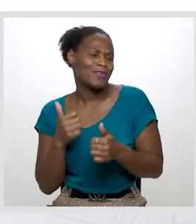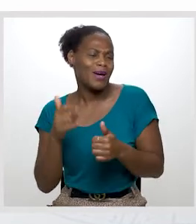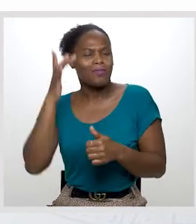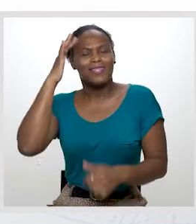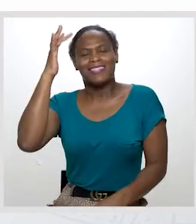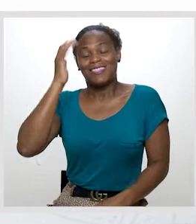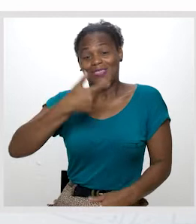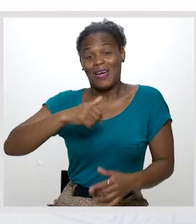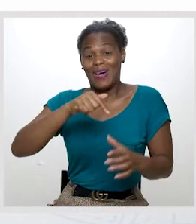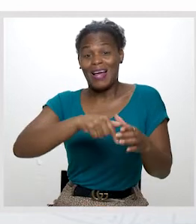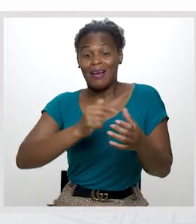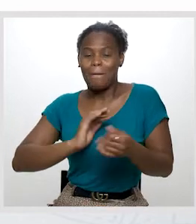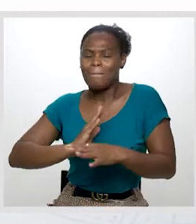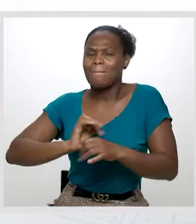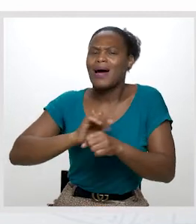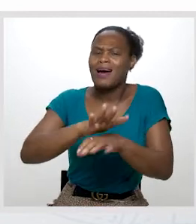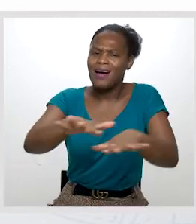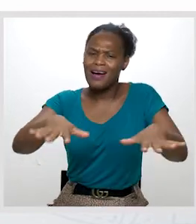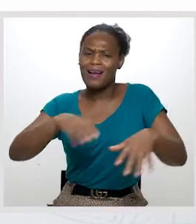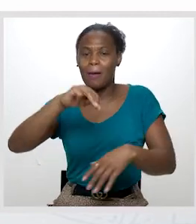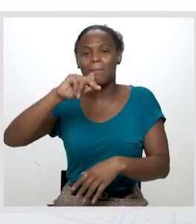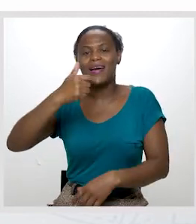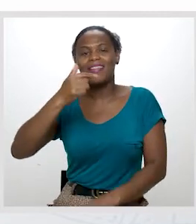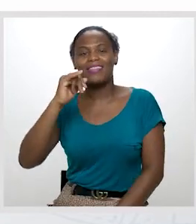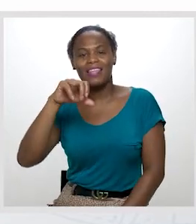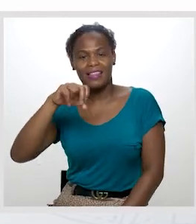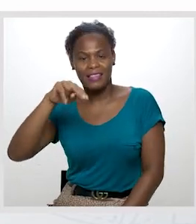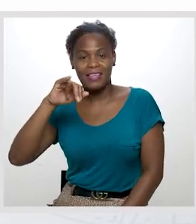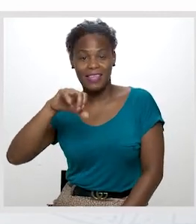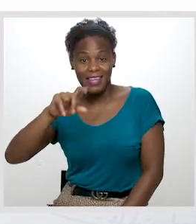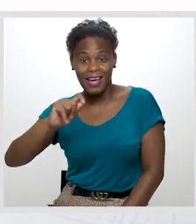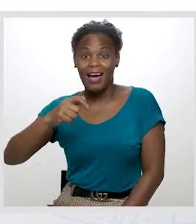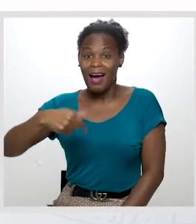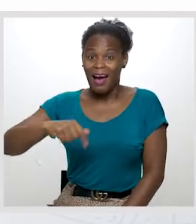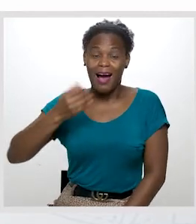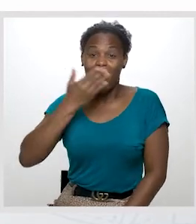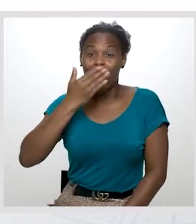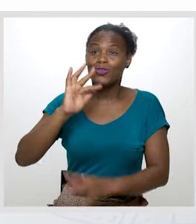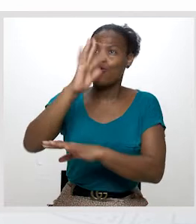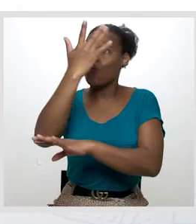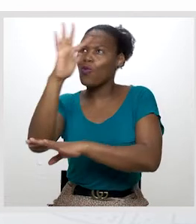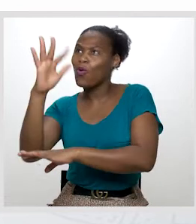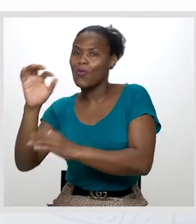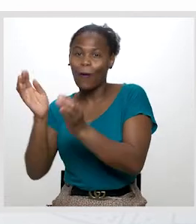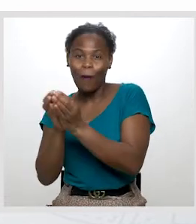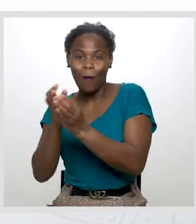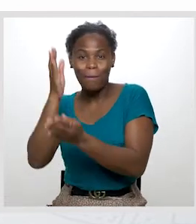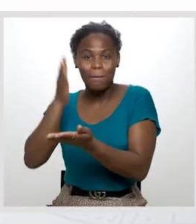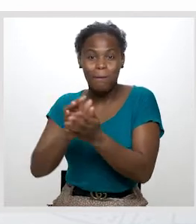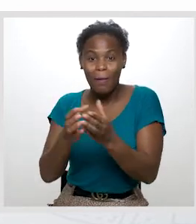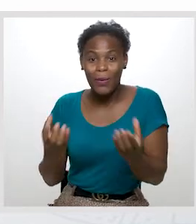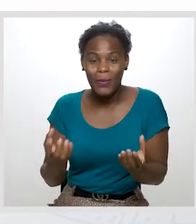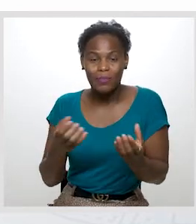top! Imaginez, on est sur une plage à la Martinique, on a cours sous les cocotiers. Et pourquoi pas des